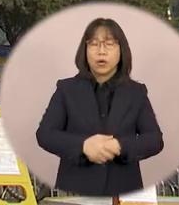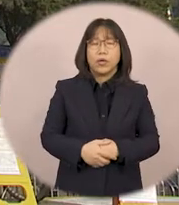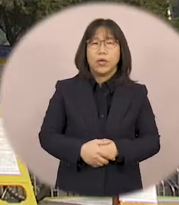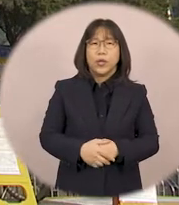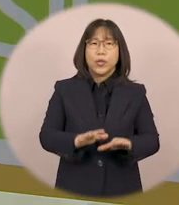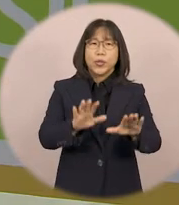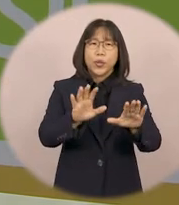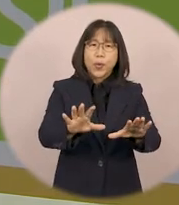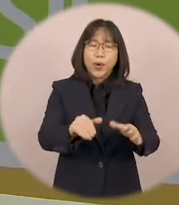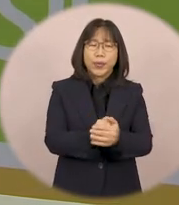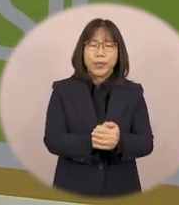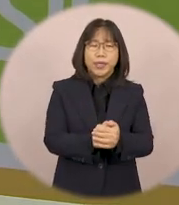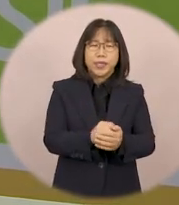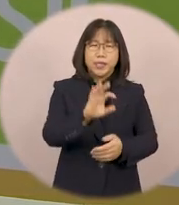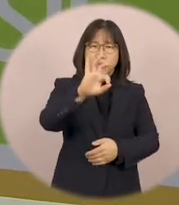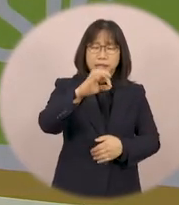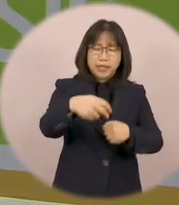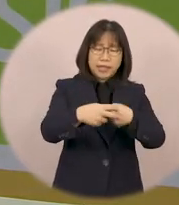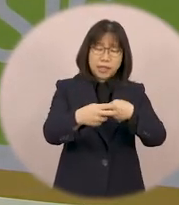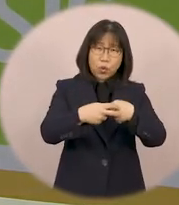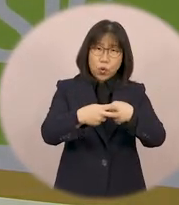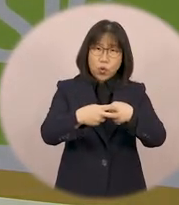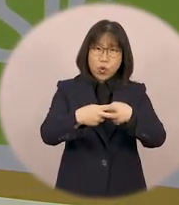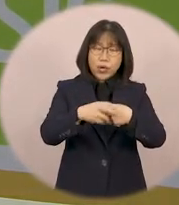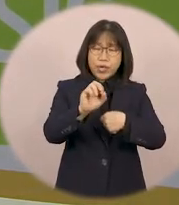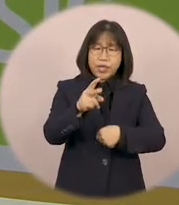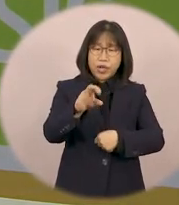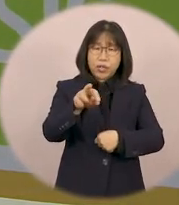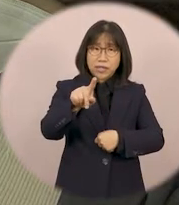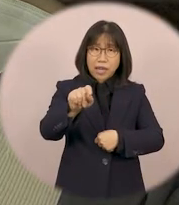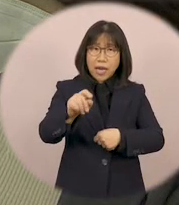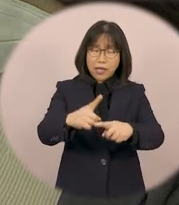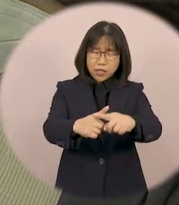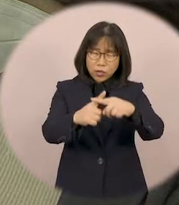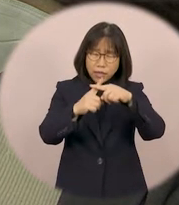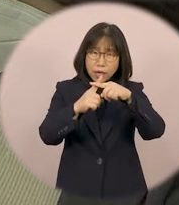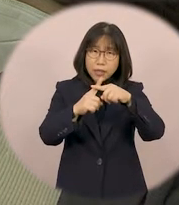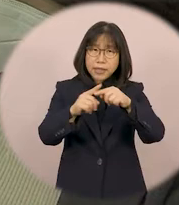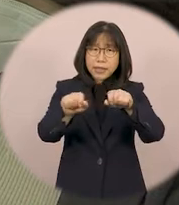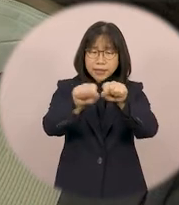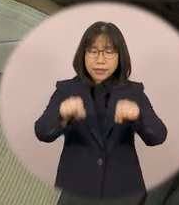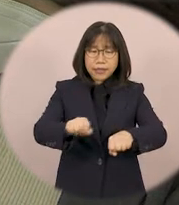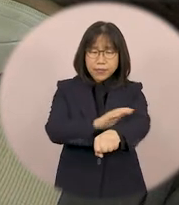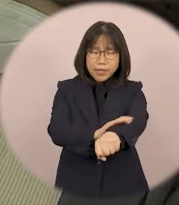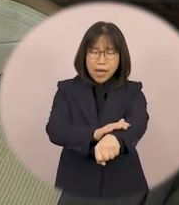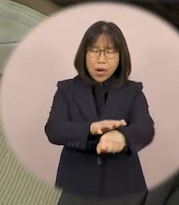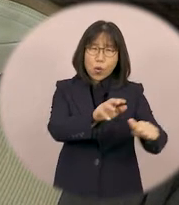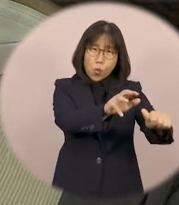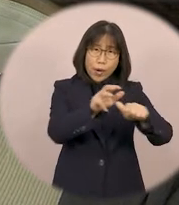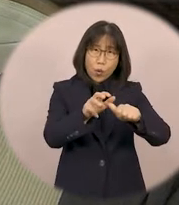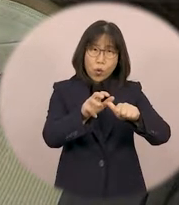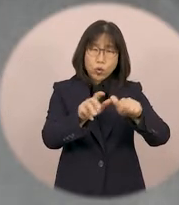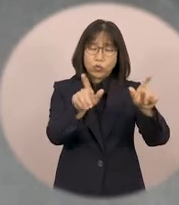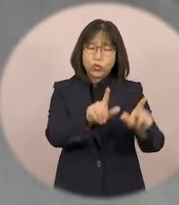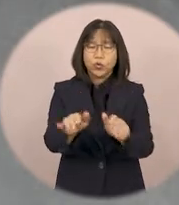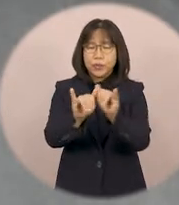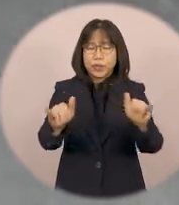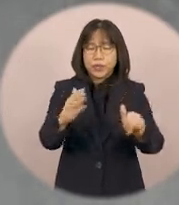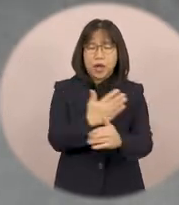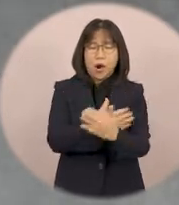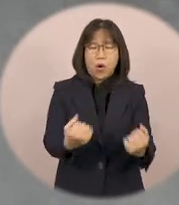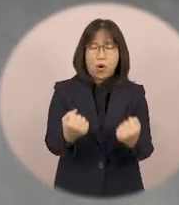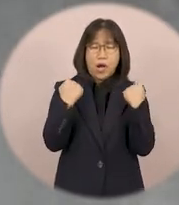업무가 제게 되면 이번에 구축된 의료 영상 판독 시스템을 적극 활용해 더욱 신속한 질병 진단은 물론